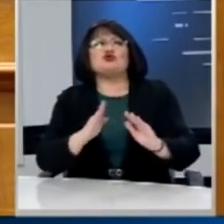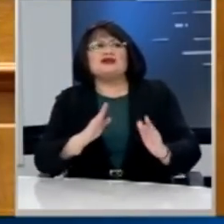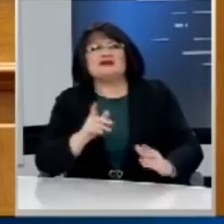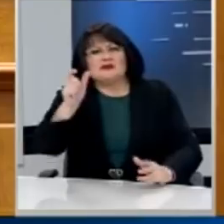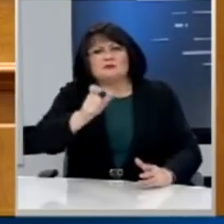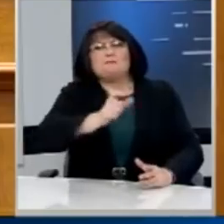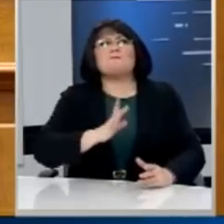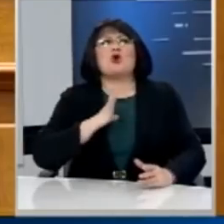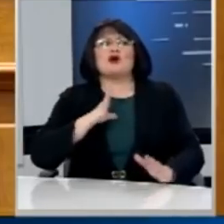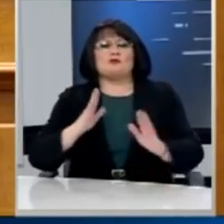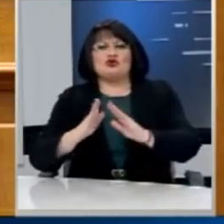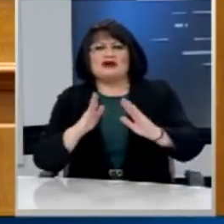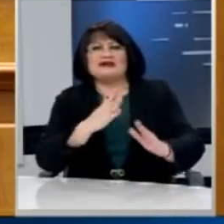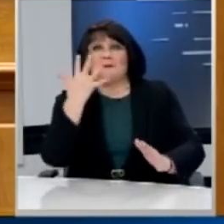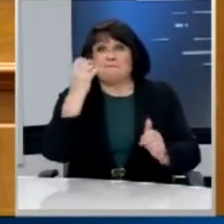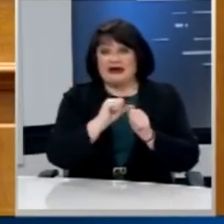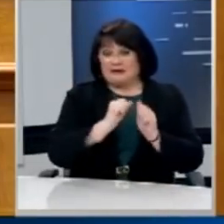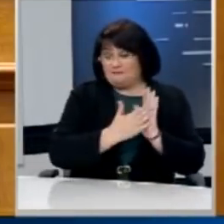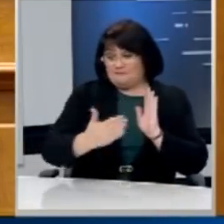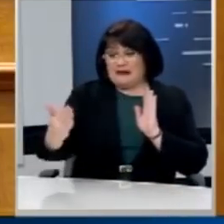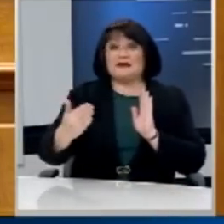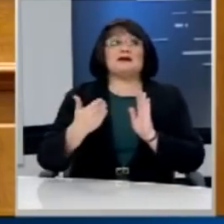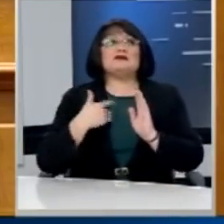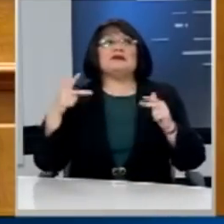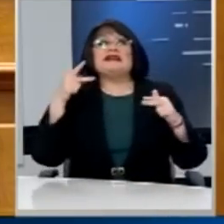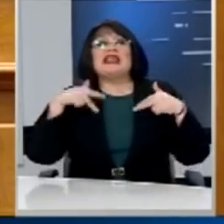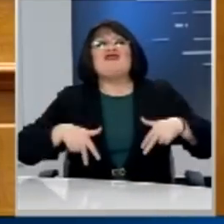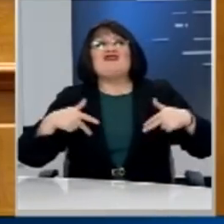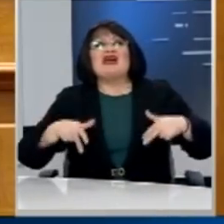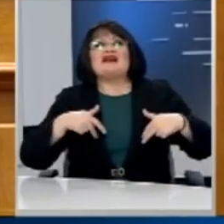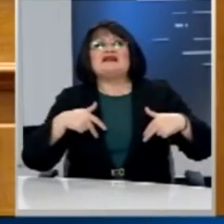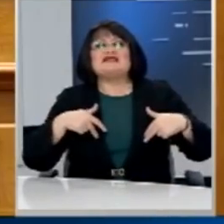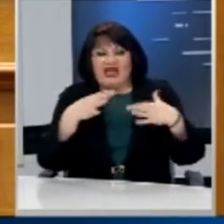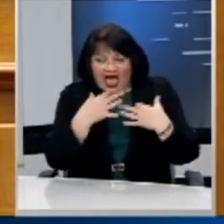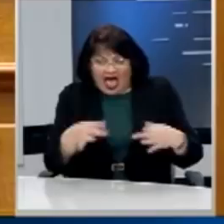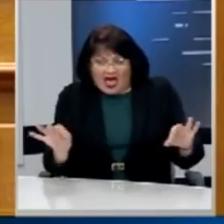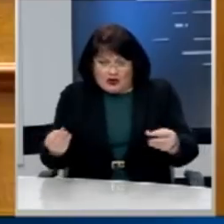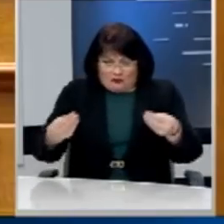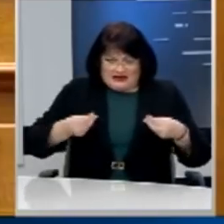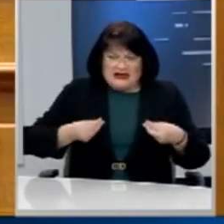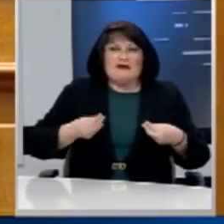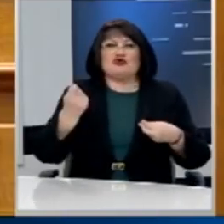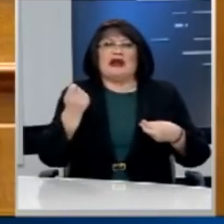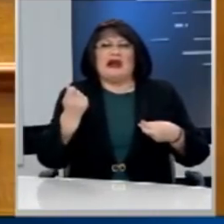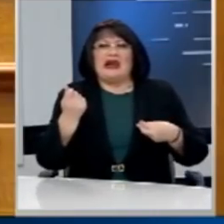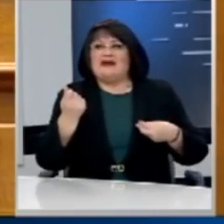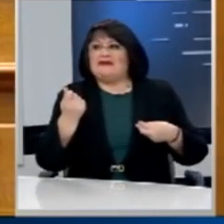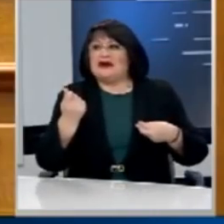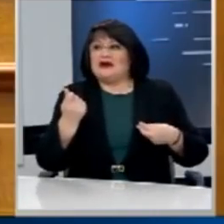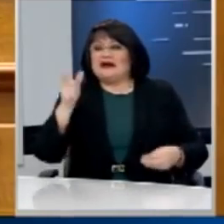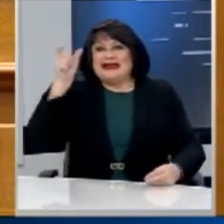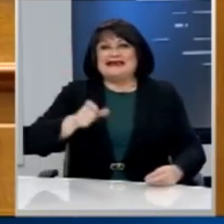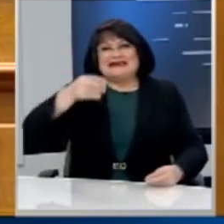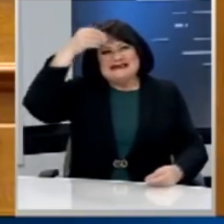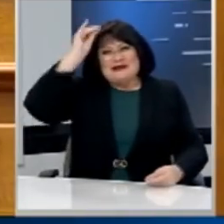Μέσα στο πρώτο πεντάμινο η κυβέρνηση κάλυψε το δημοσιονομικό κενό το οποίο παραλάβαμε. Και μην αμφισβητείτε, κύριε